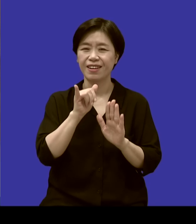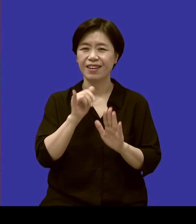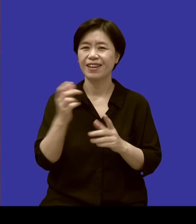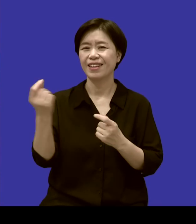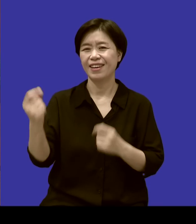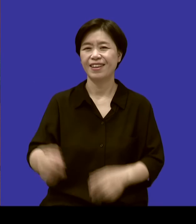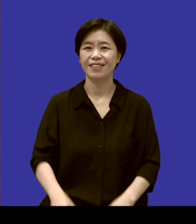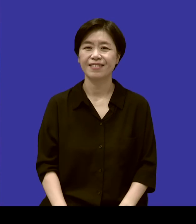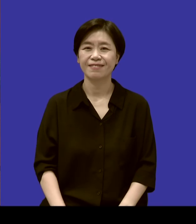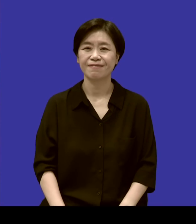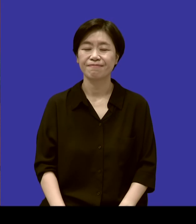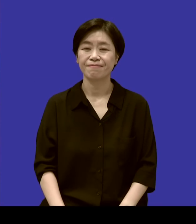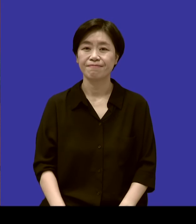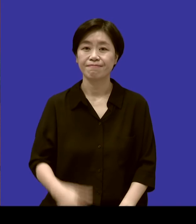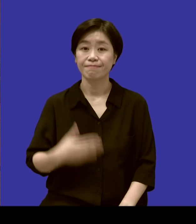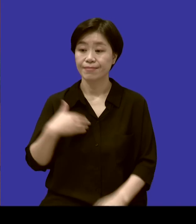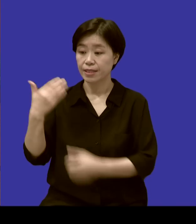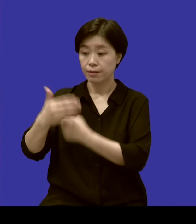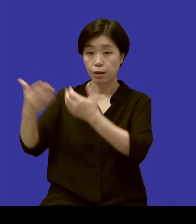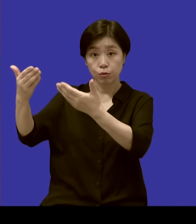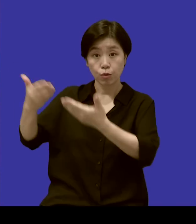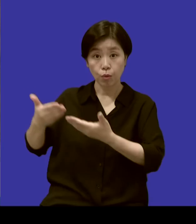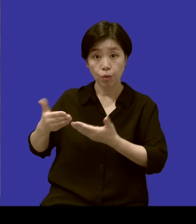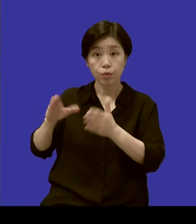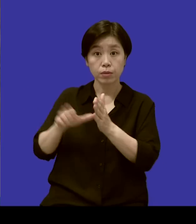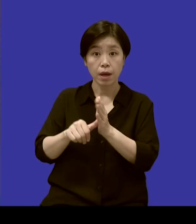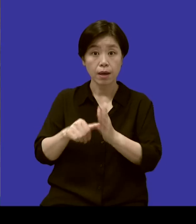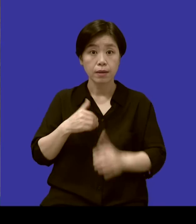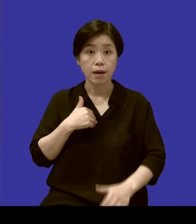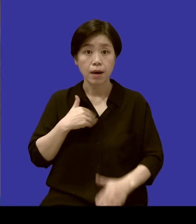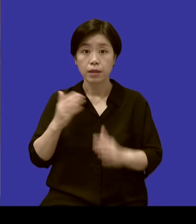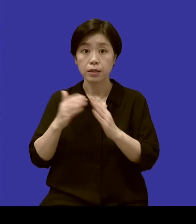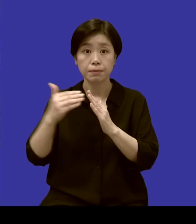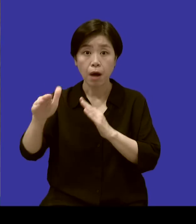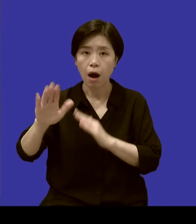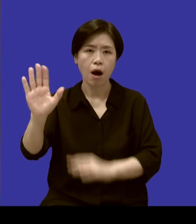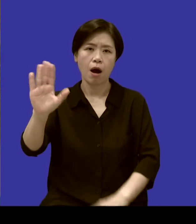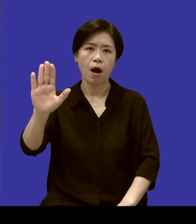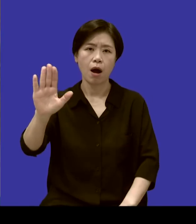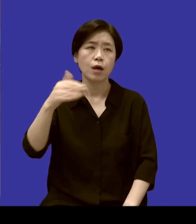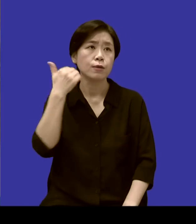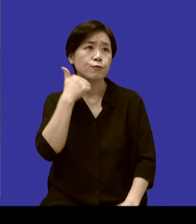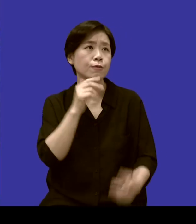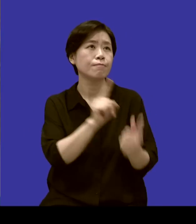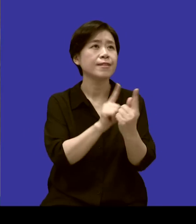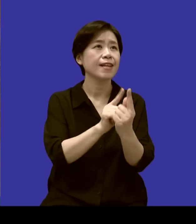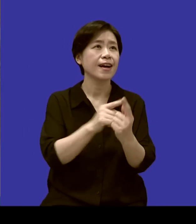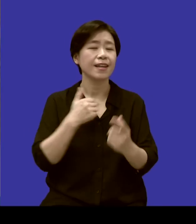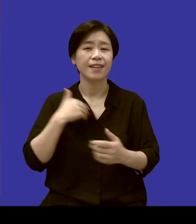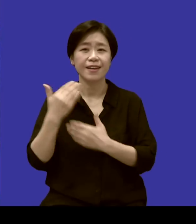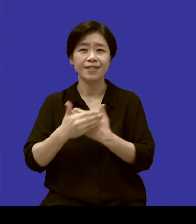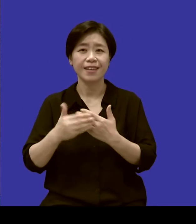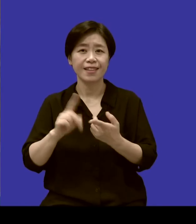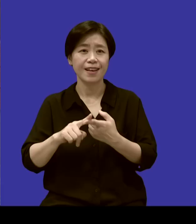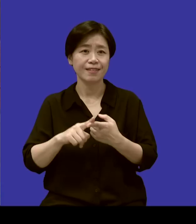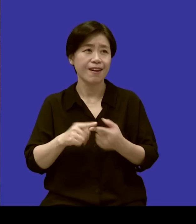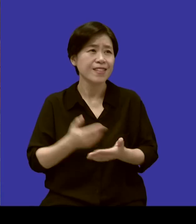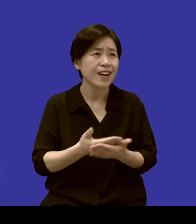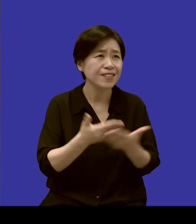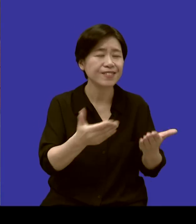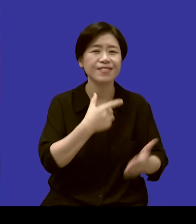가요. 뭘 해야 되는군요. 네, 카페에서 기다리고 있다 누군가를 만나기를 기다리고 있어요. 어머나. 그래서 나눠야